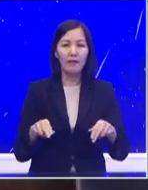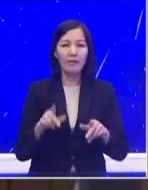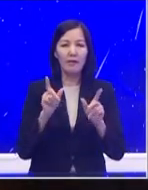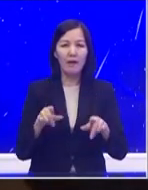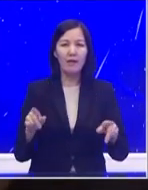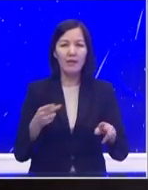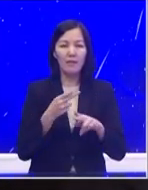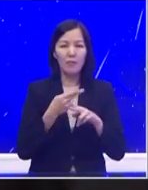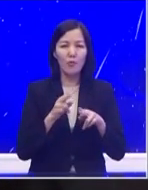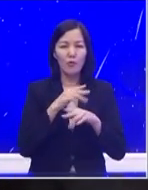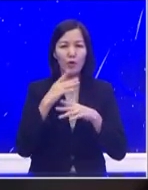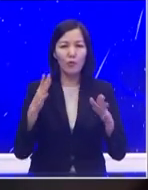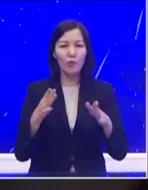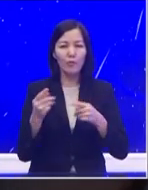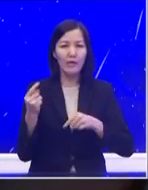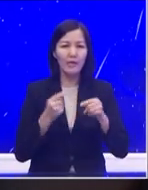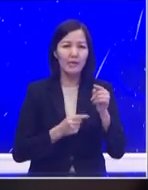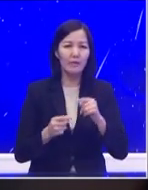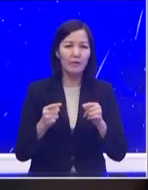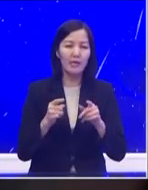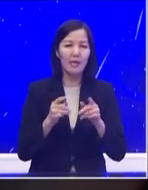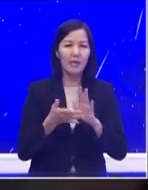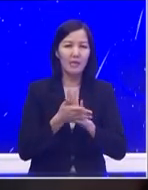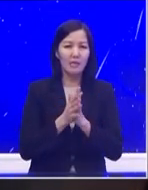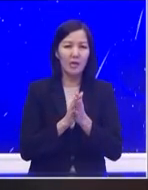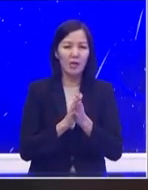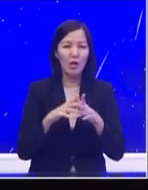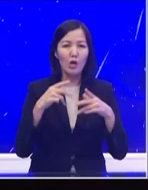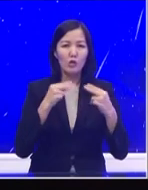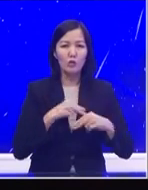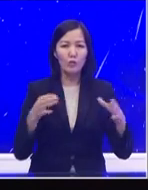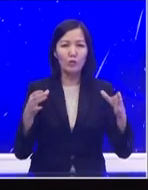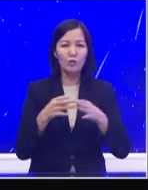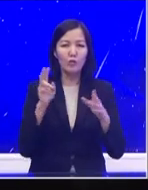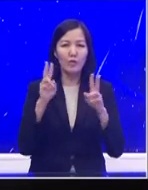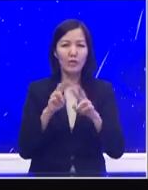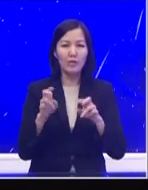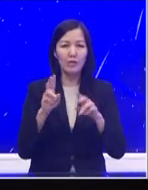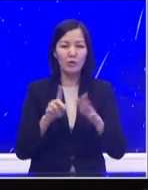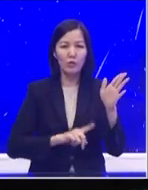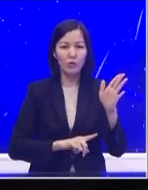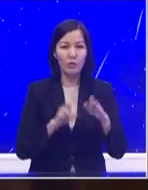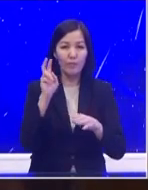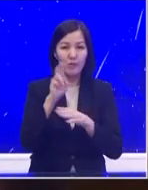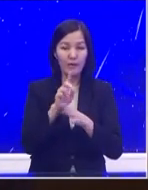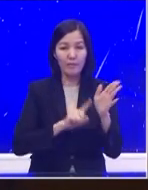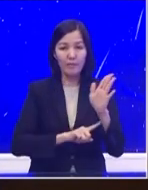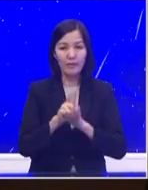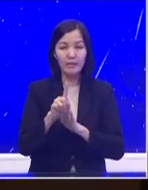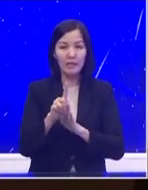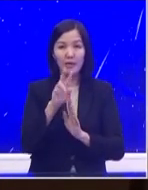нысаны, тиісінше кәсіпкерлік нысандары көп шоғырылған орта. Жұмыс тобы тексеруді тап осы жерден бастады.